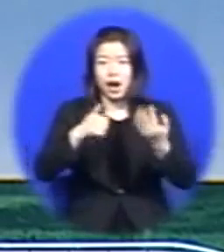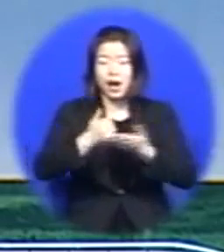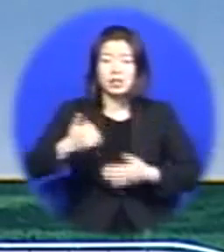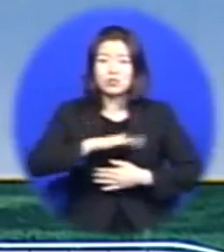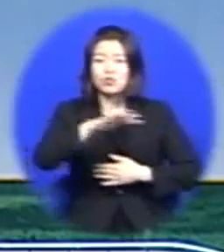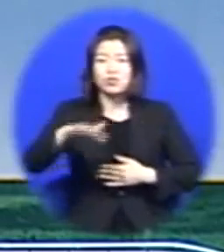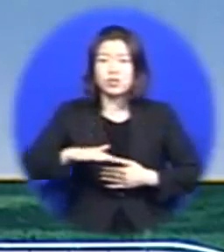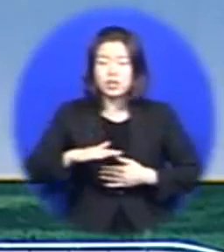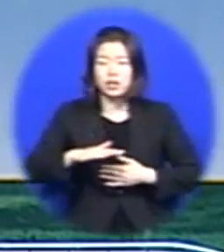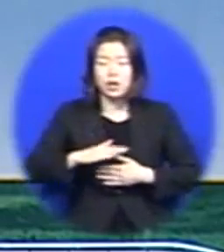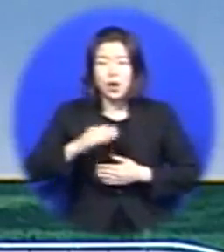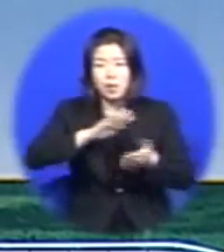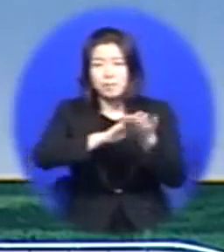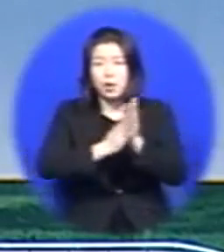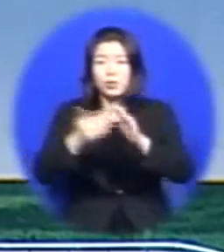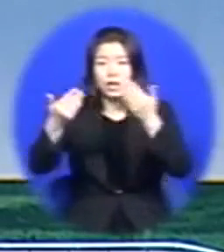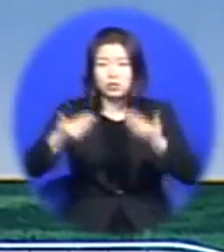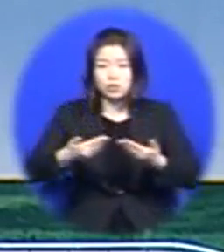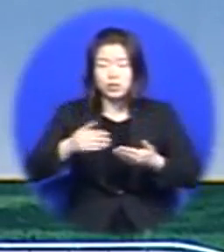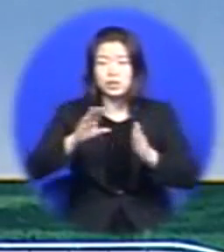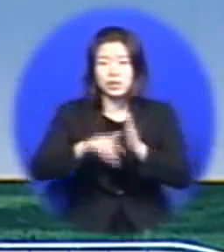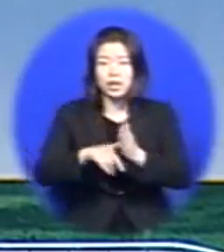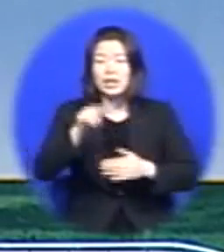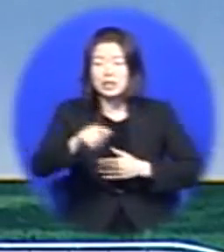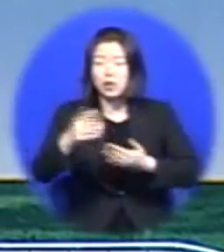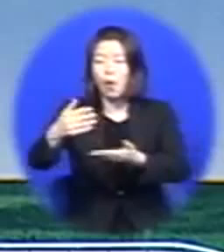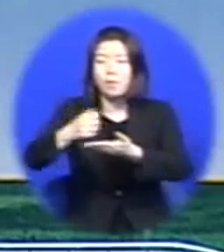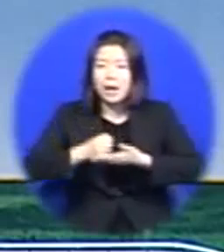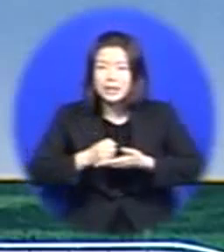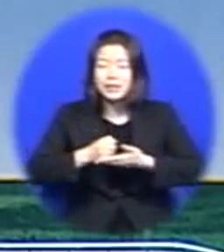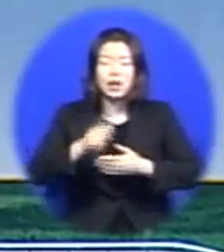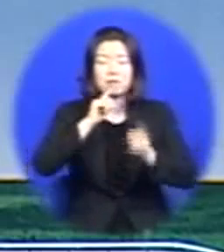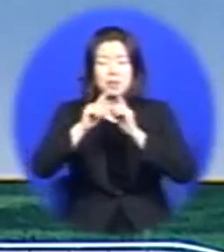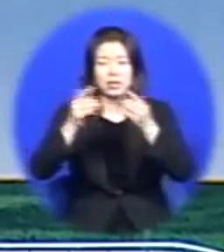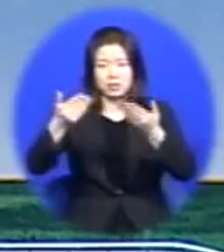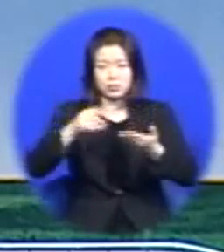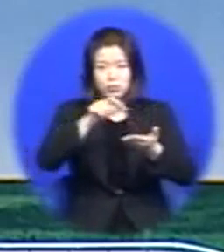우리에게 변화를 주실 텐데 그걸 받으라고 이렇게 말씀한 겁니다.